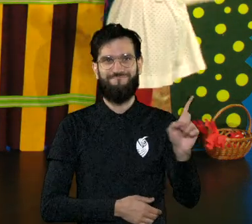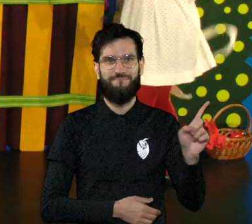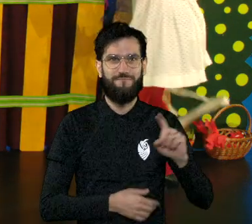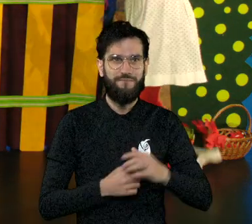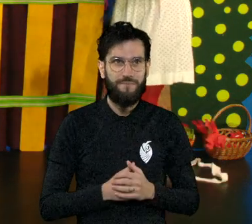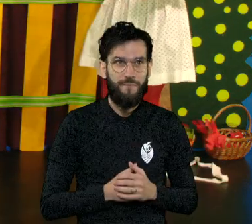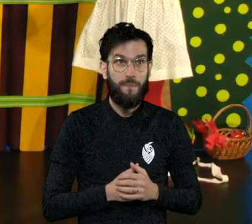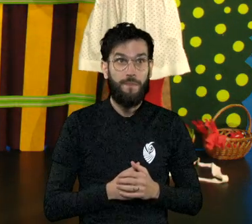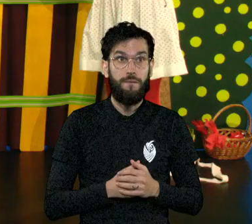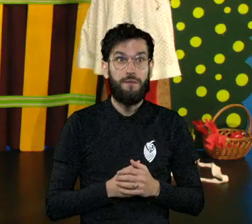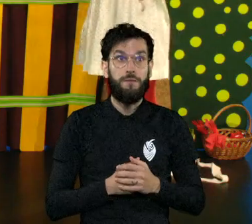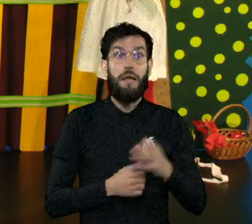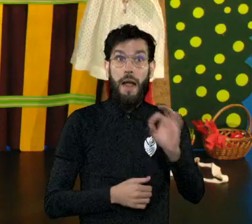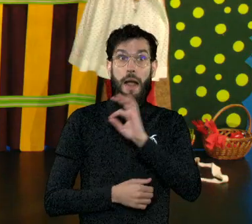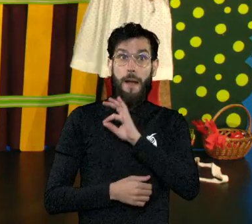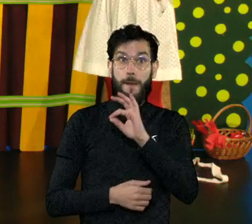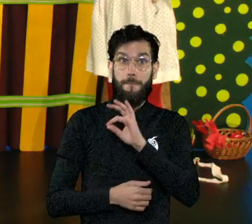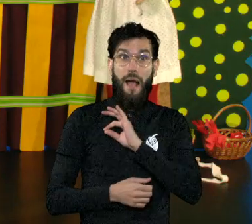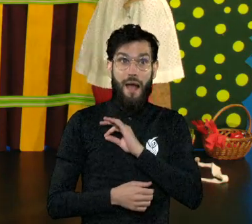našiel svoju kamošku,